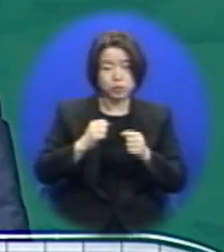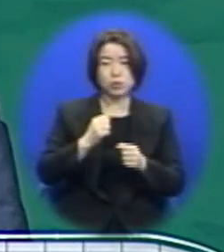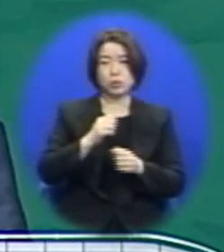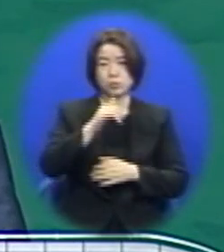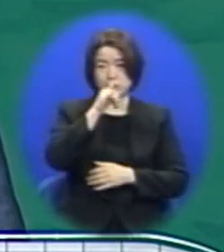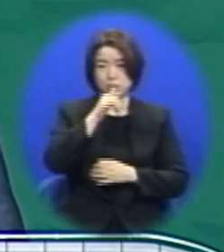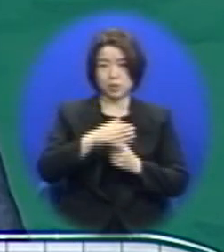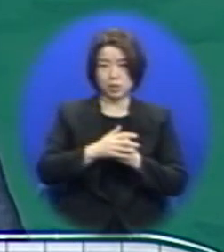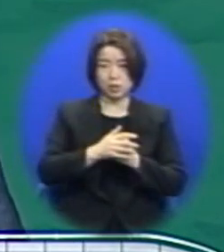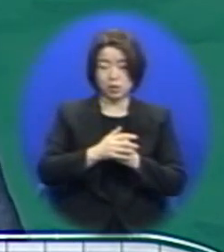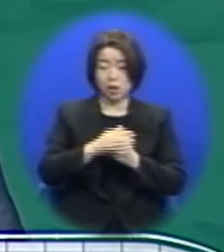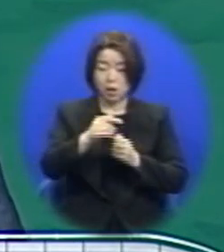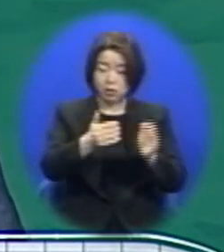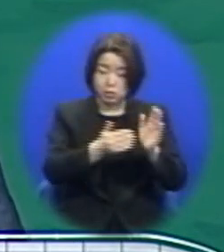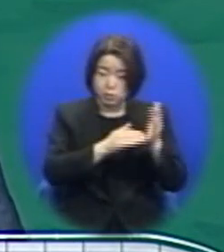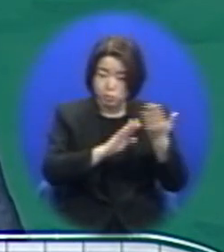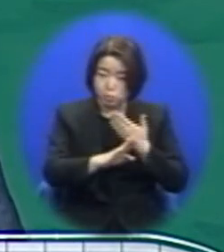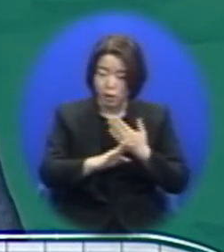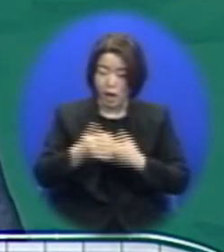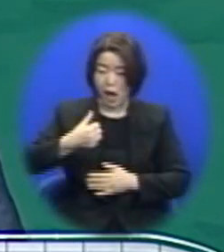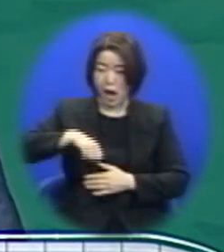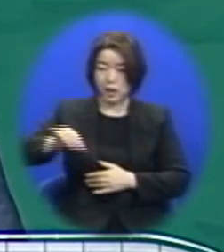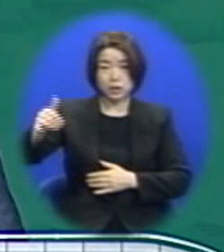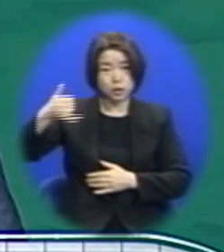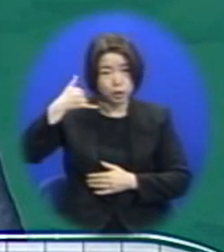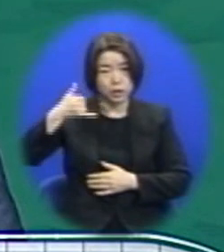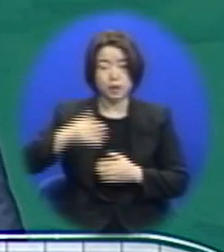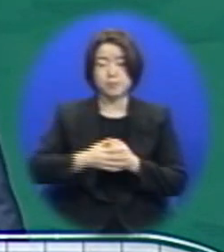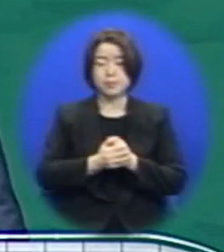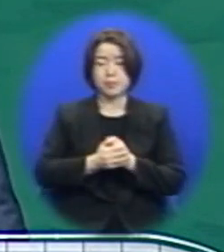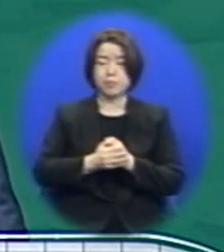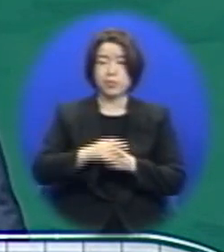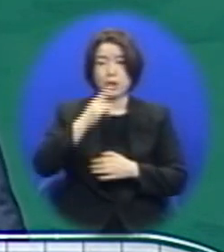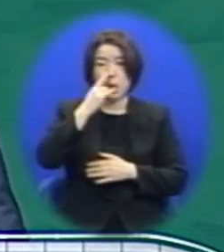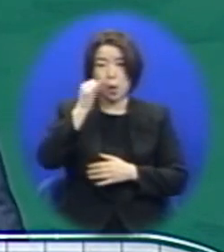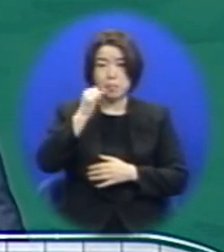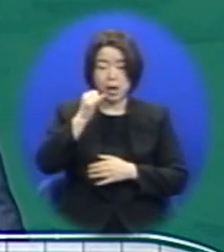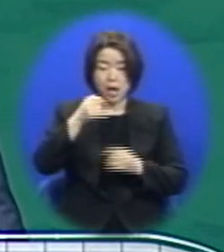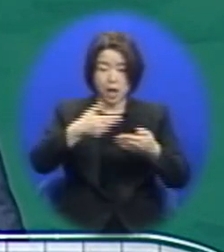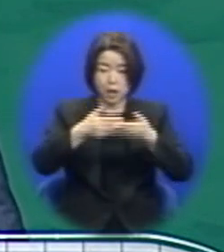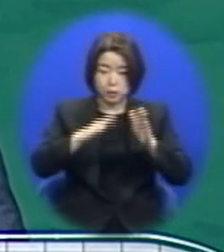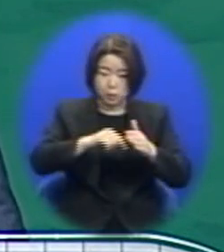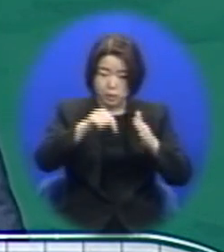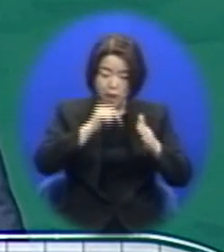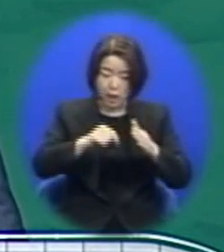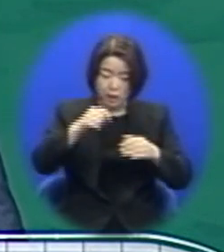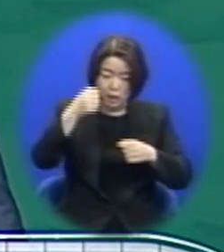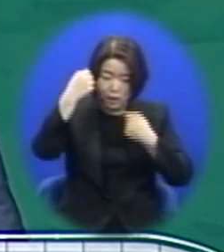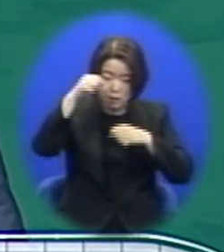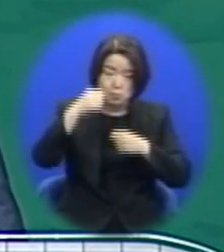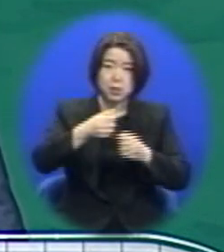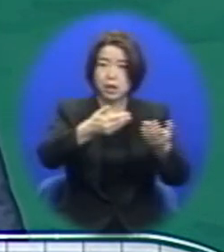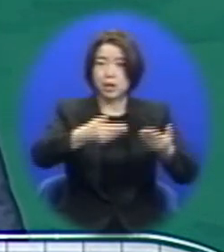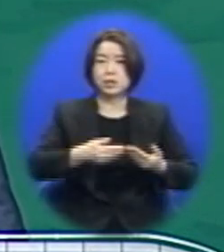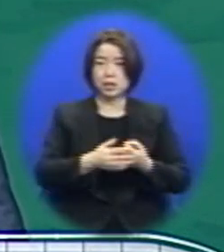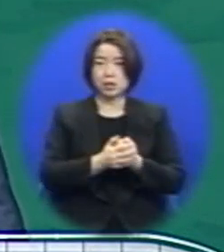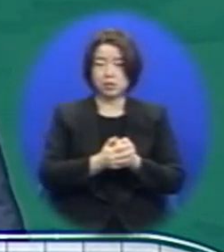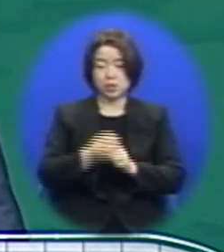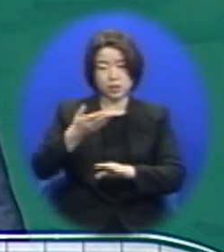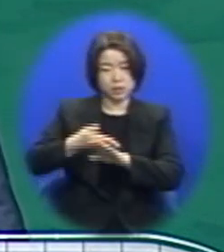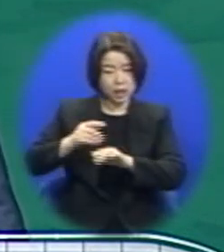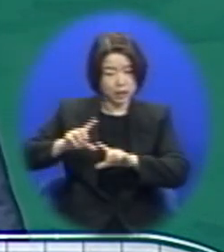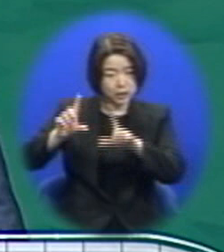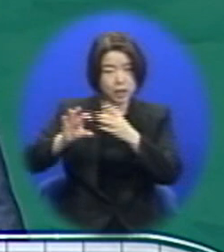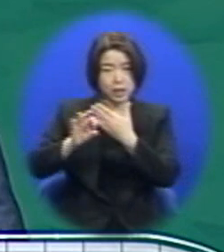아들에게서 콜렉트콜로 전화가 왔습니다. 엄마, 실내화 좀 가져다 주세요. 다른 날 같았으면 화가 났을